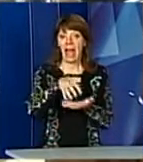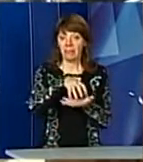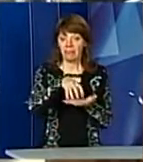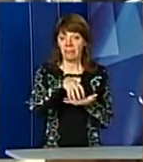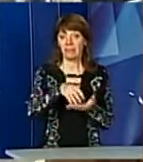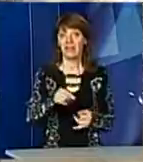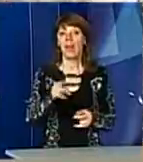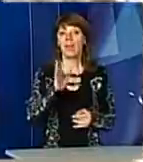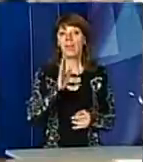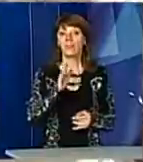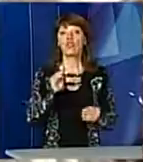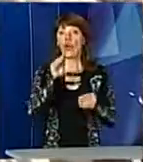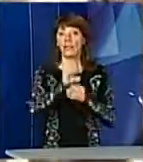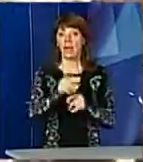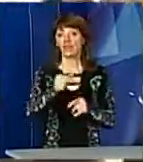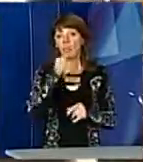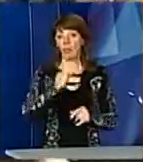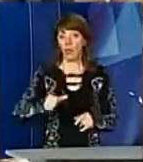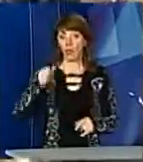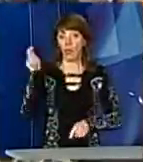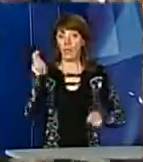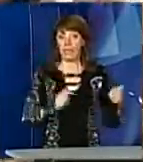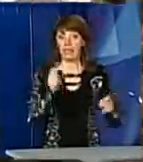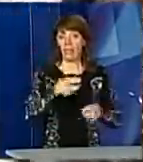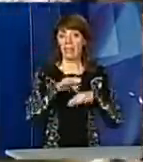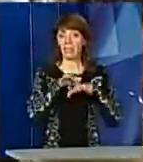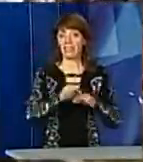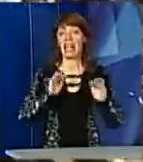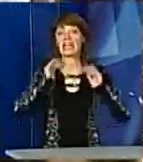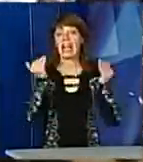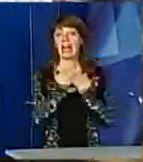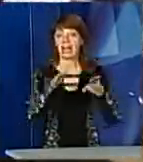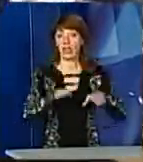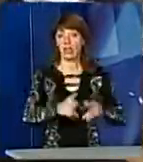дні еклерів. Додам, що минулого року фестиваль відбувався на закритій